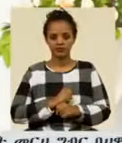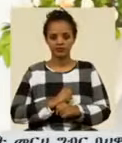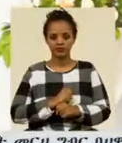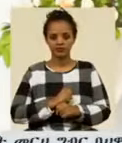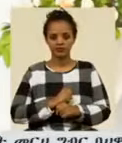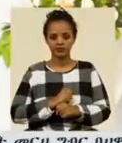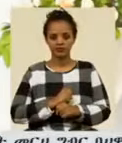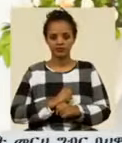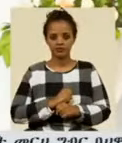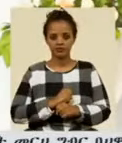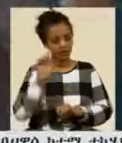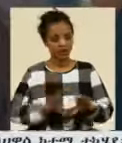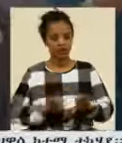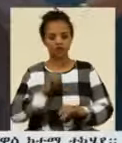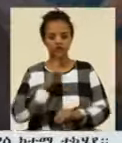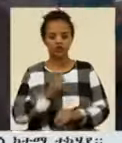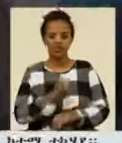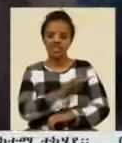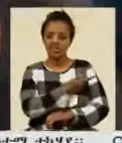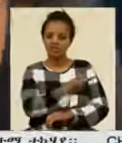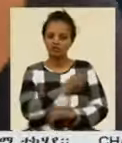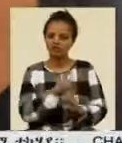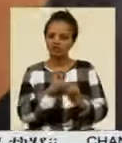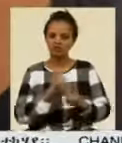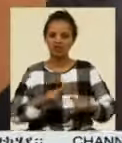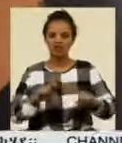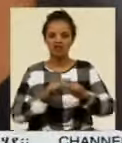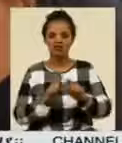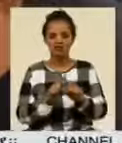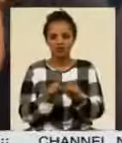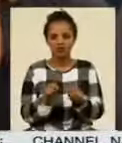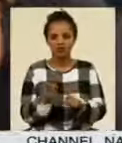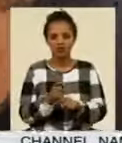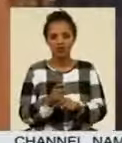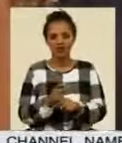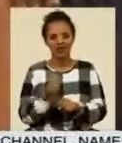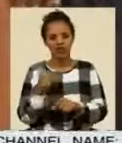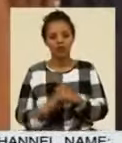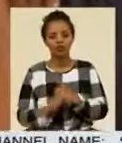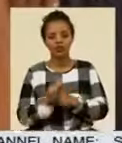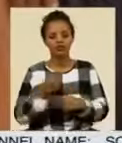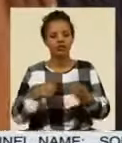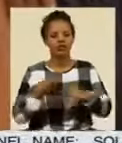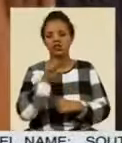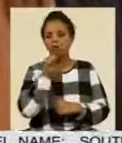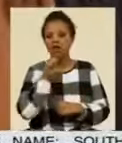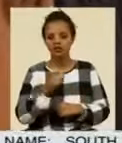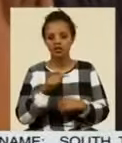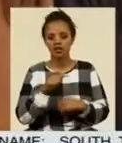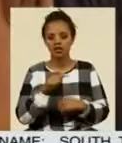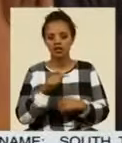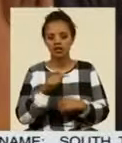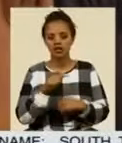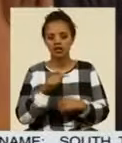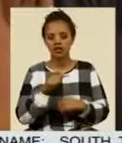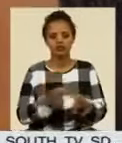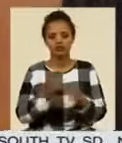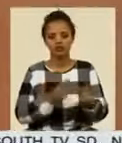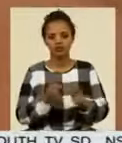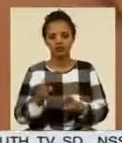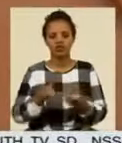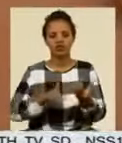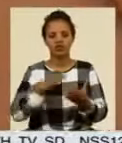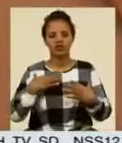እንደማይታሰብ ታሳቢ እንዲደረግ ነው። ክትባቱ ምንም አይነት የተለየ የጎንዮሽ ጉዳት እንደማያመጣም ስለመረጋገጡም የገለጹት ደግሞ